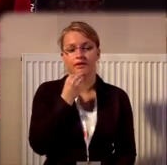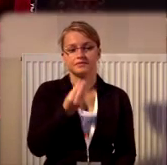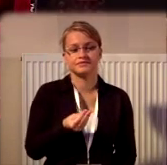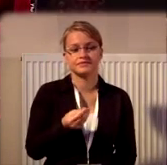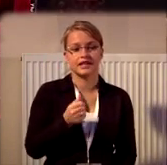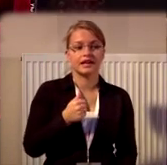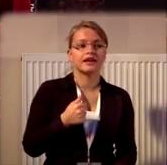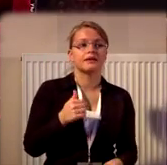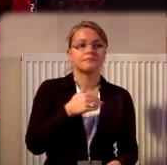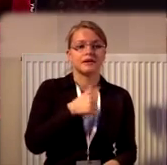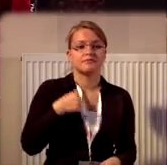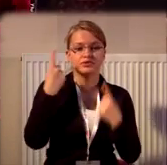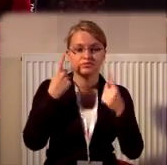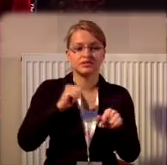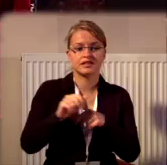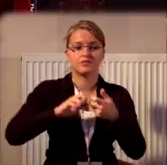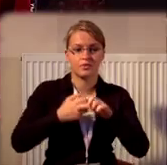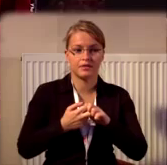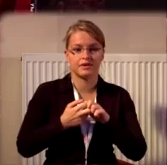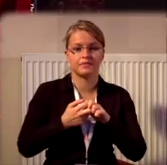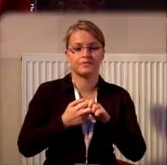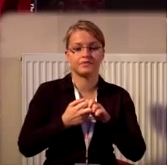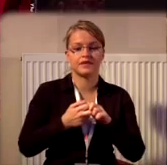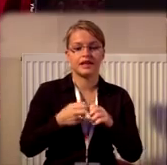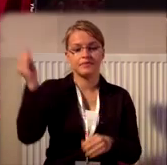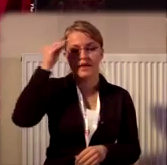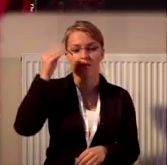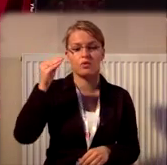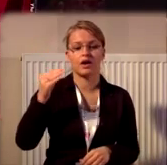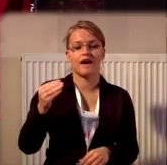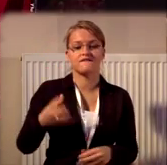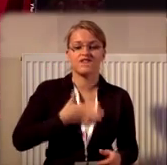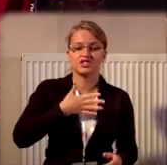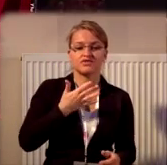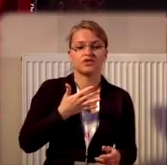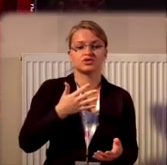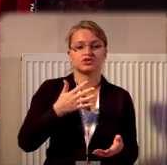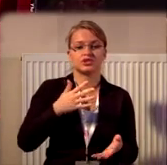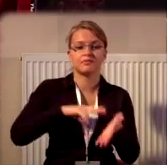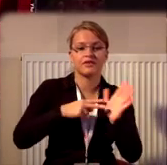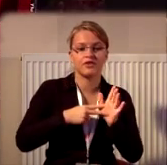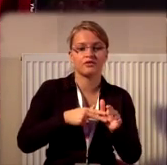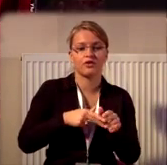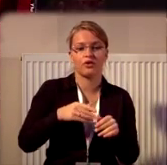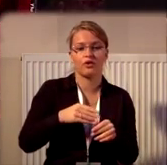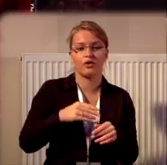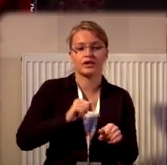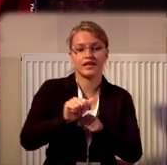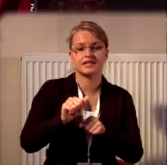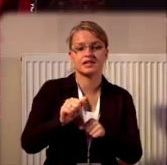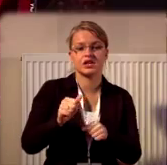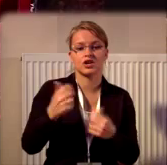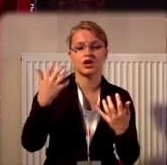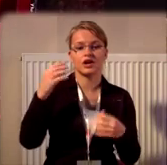że są z tym problemy. Ta nauka tolerancji i wrażliwości planowo odbywa się w ramach tak zwanego kształcenia